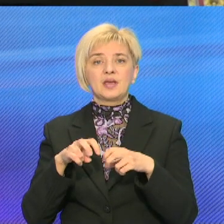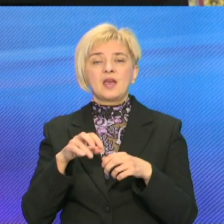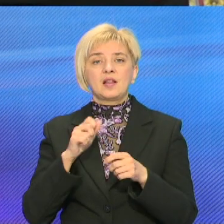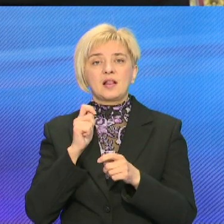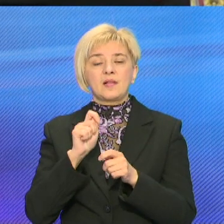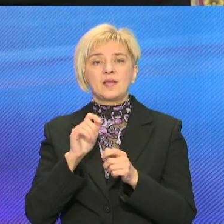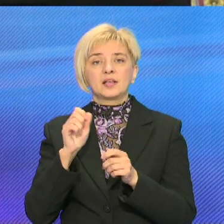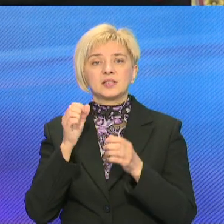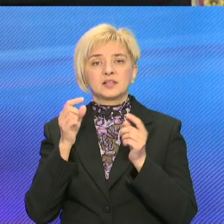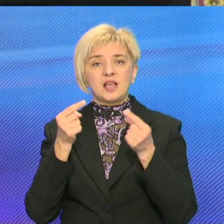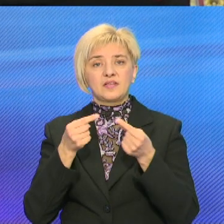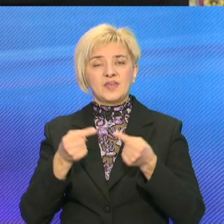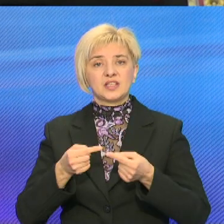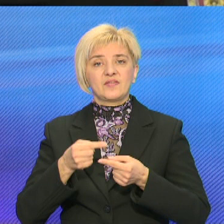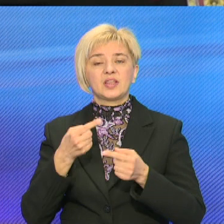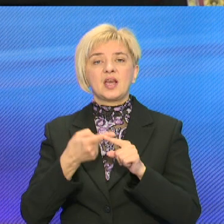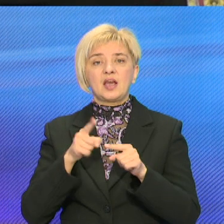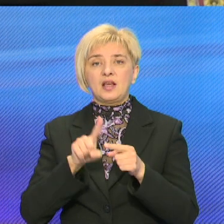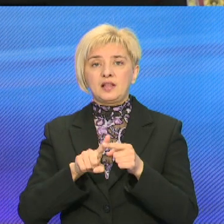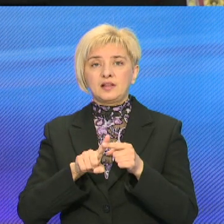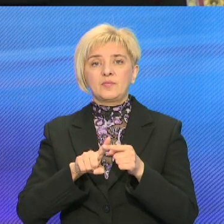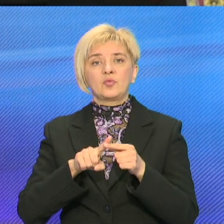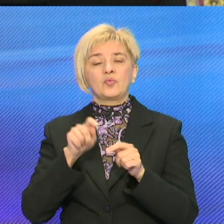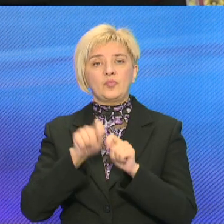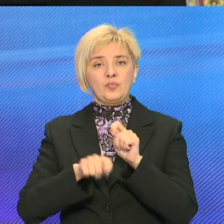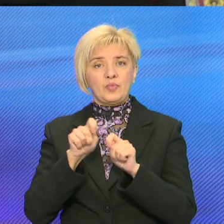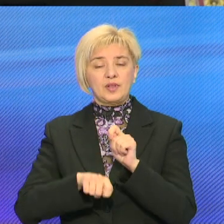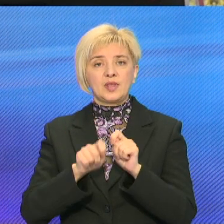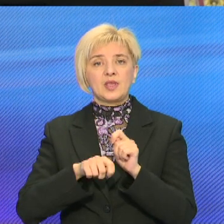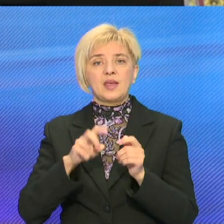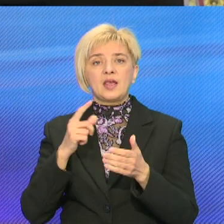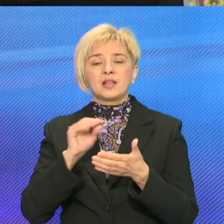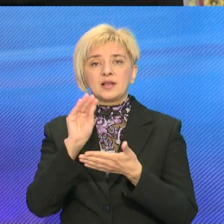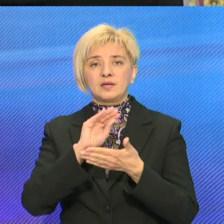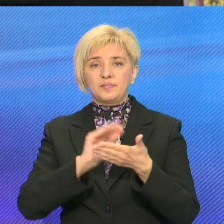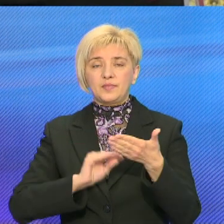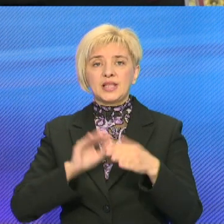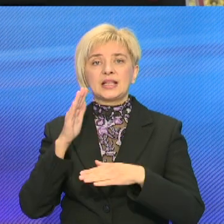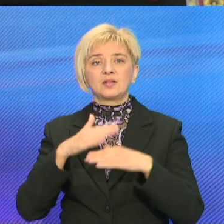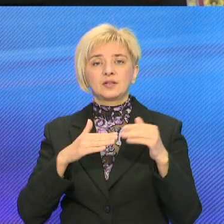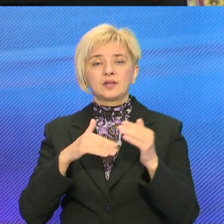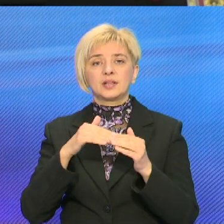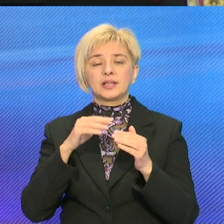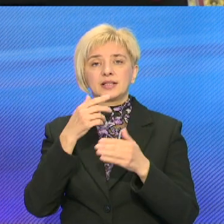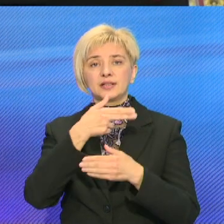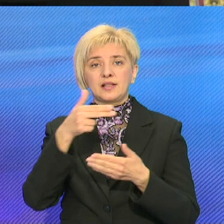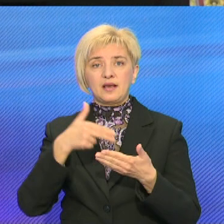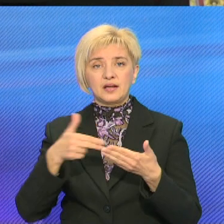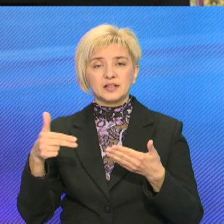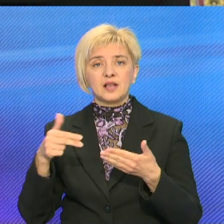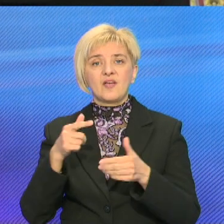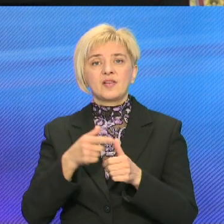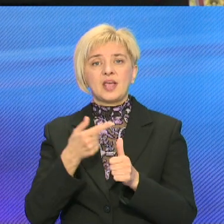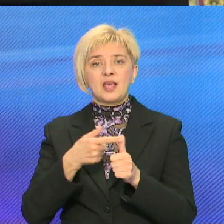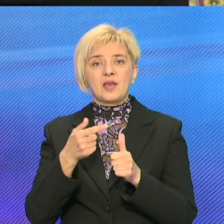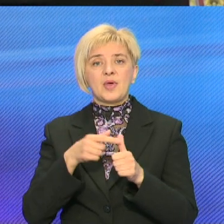выводам судебного эксперта, рукописный текст и подписи в заявлении на имя председателя гаражно-строительного потребительского кооператива «Прогресс Лида»